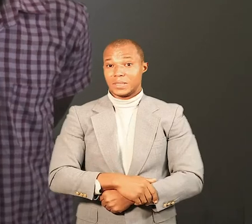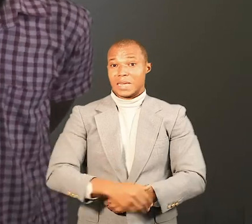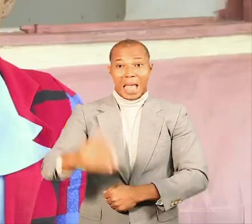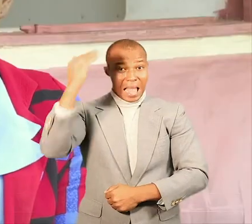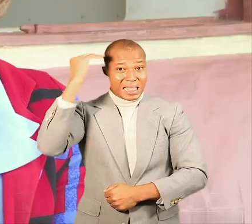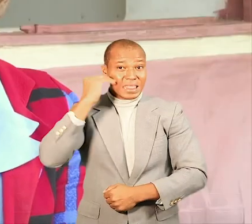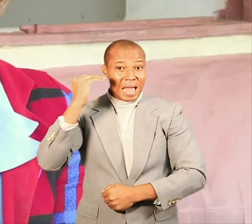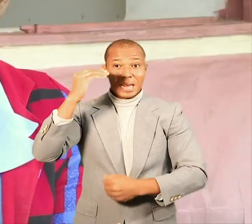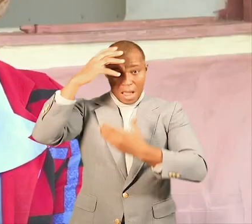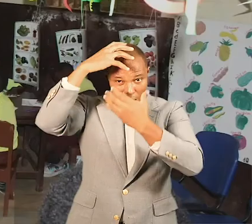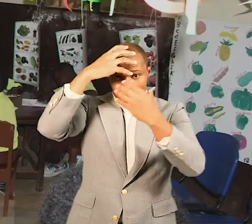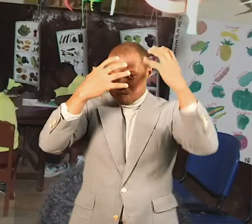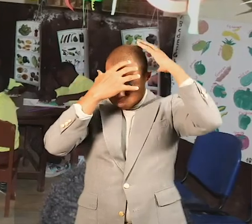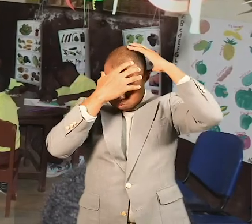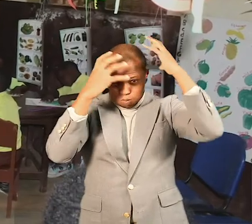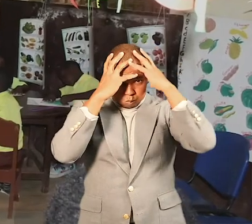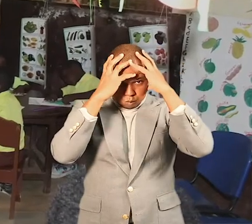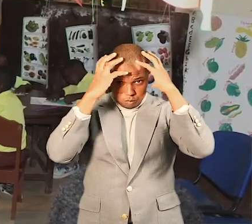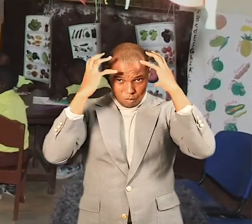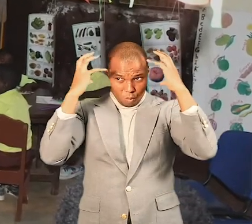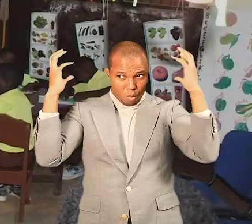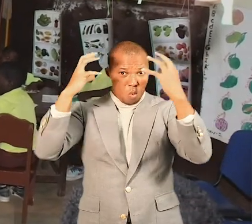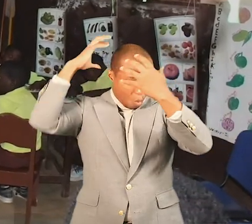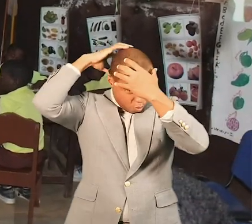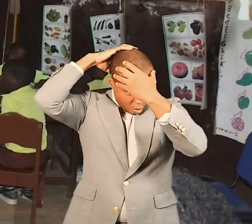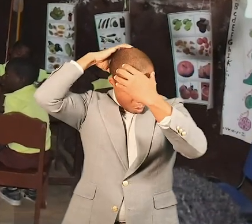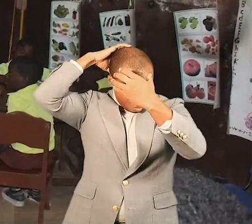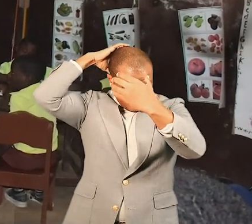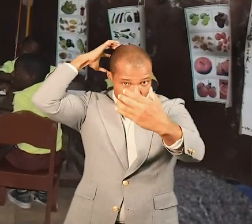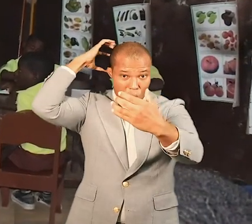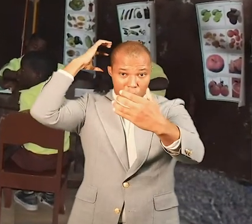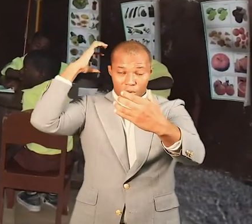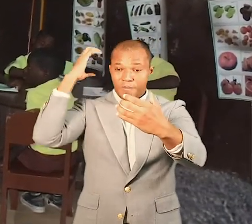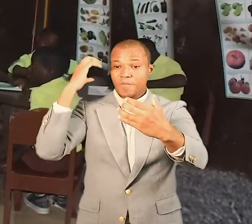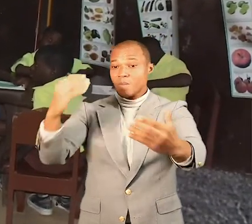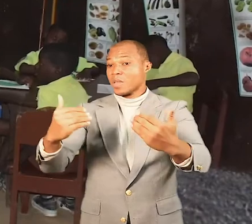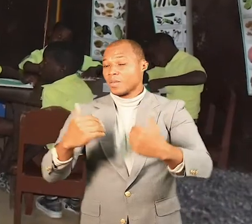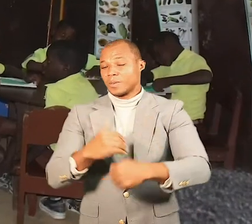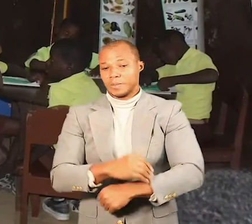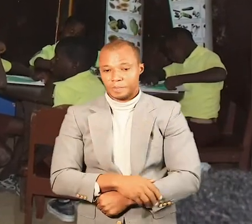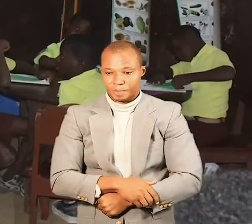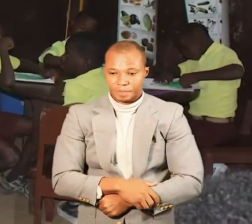Down. Ça nous relé mongol et puis nous gagne de l'autre petit monde encore